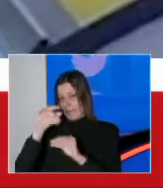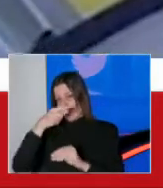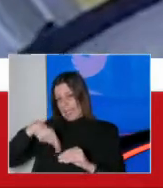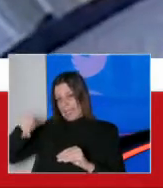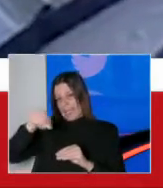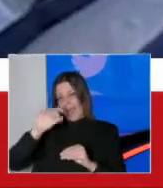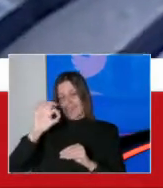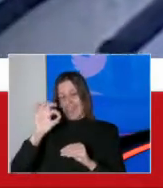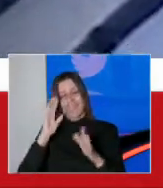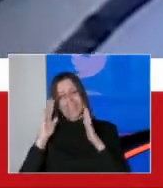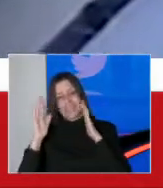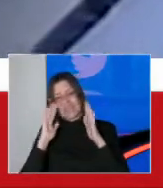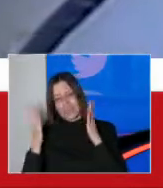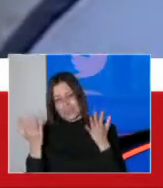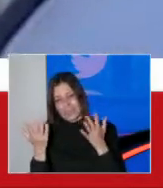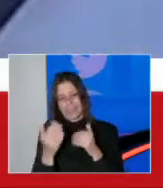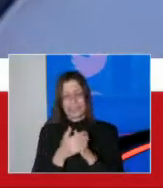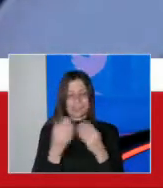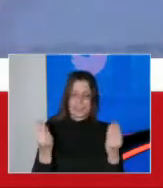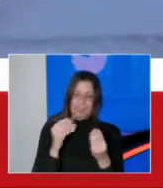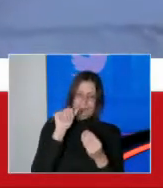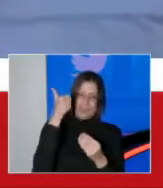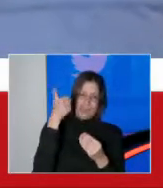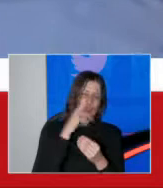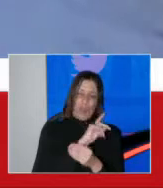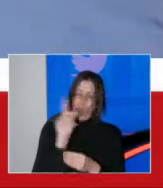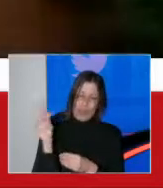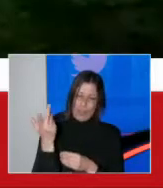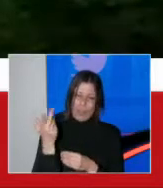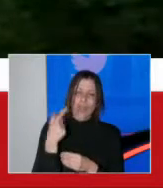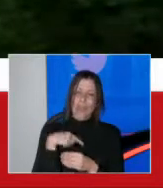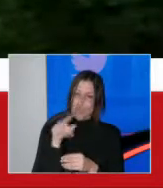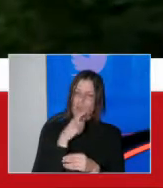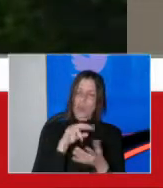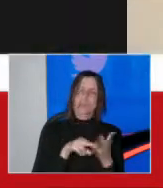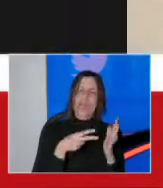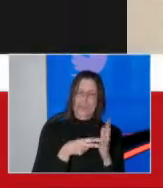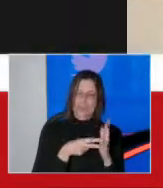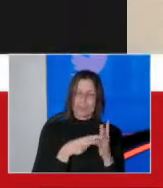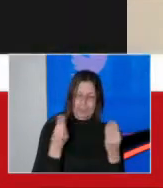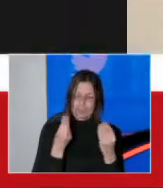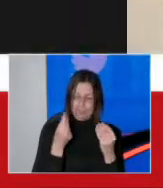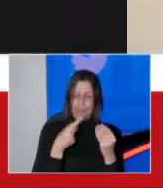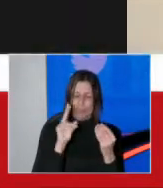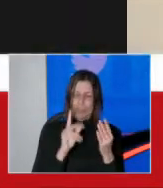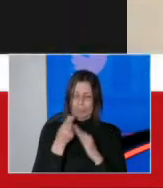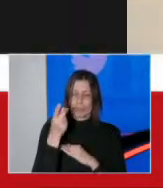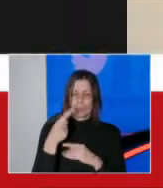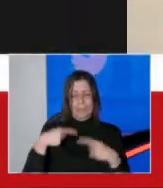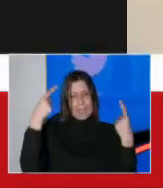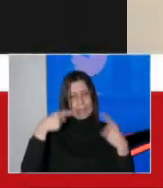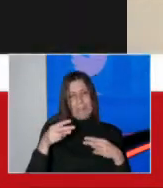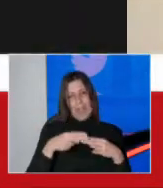פייסבוק? אז קודם כל, לא. אנחנו מתכננים צעדים מרחיקי לכת בימים